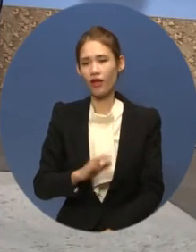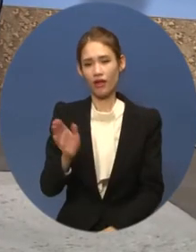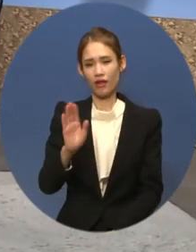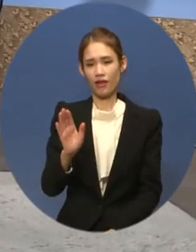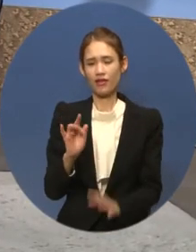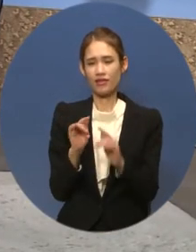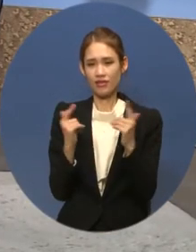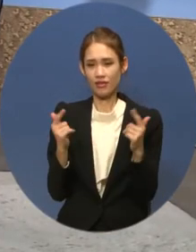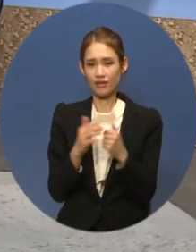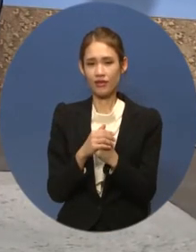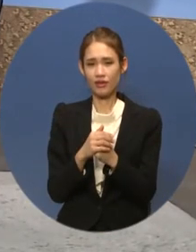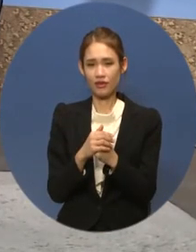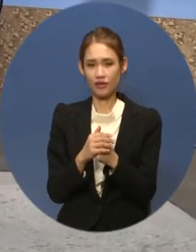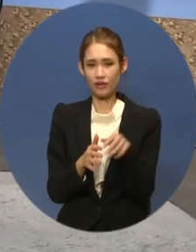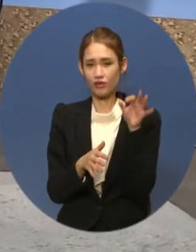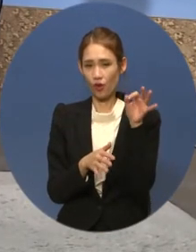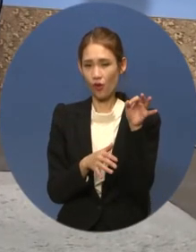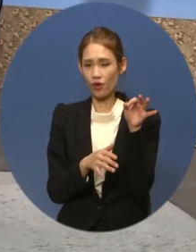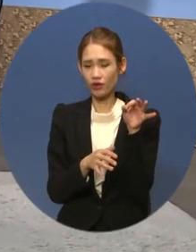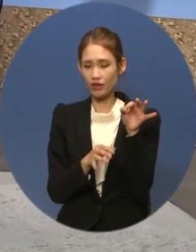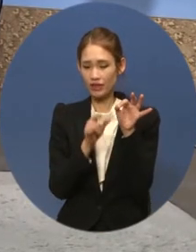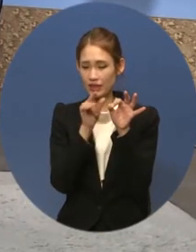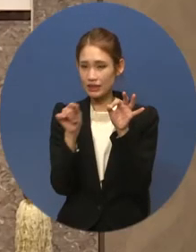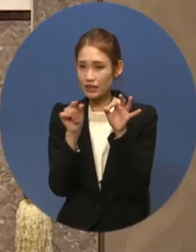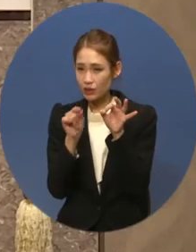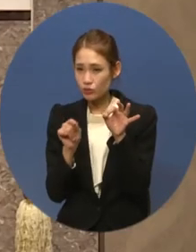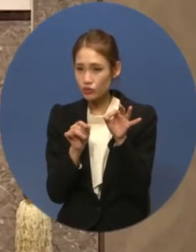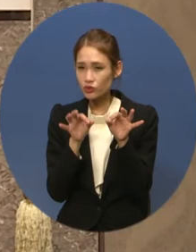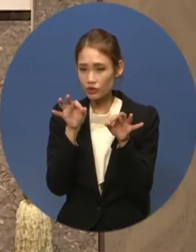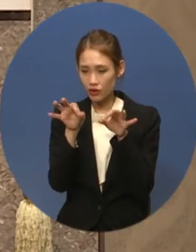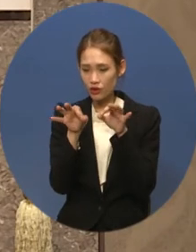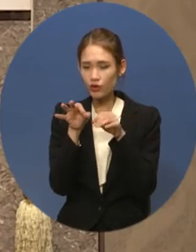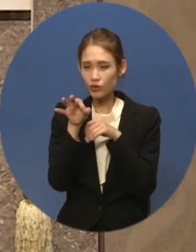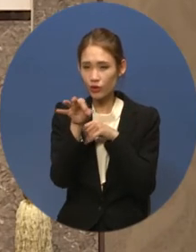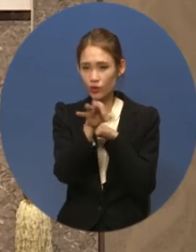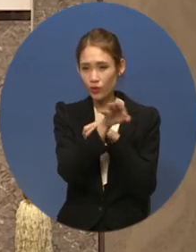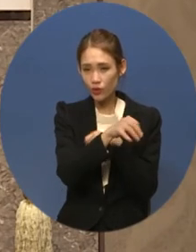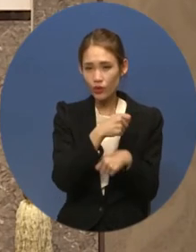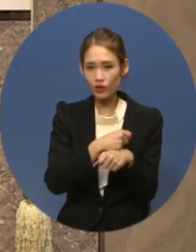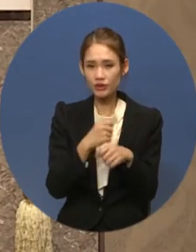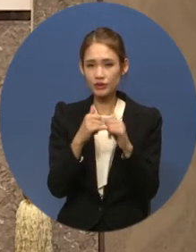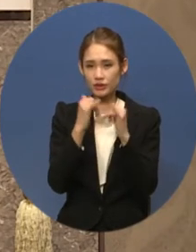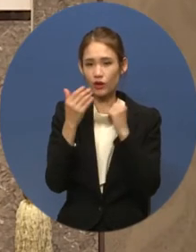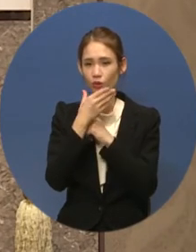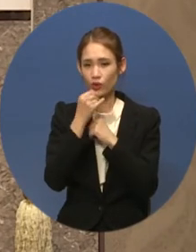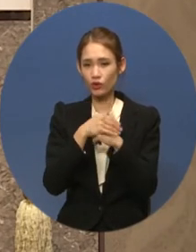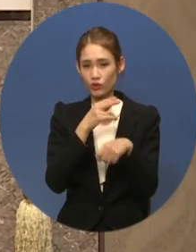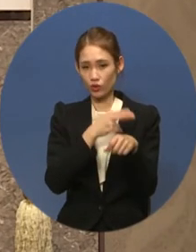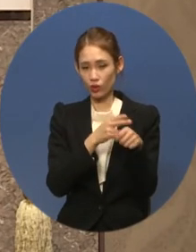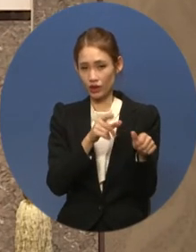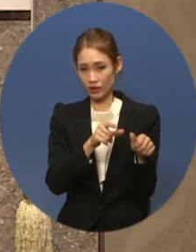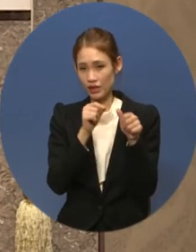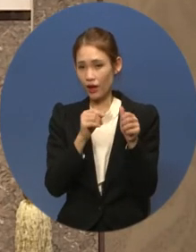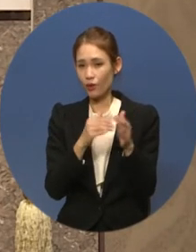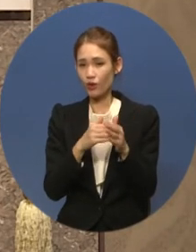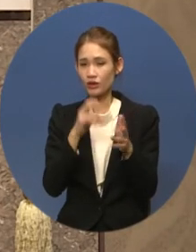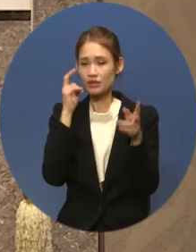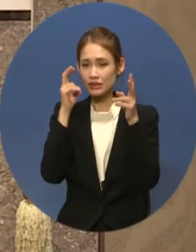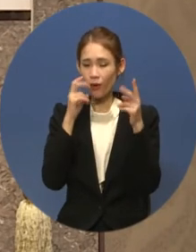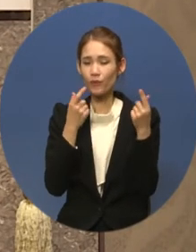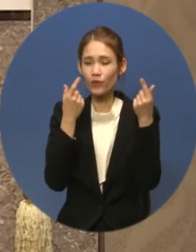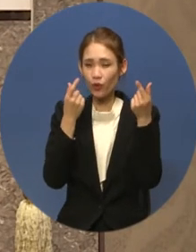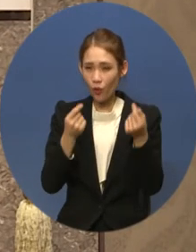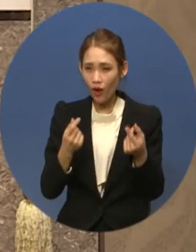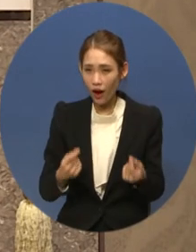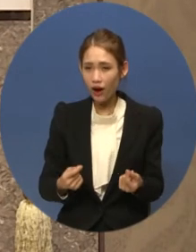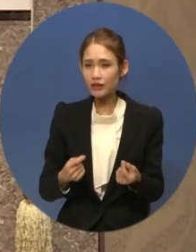아닙니다 그 돈을 일정 비용을 내고 그 안 해서 사회 복사도 교사도 채용하고 하는 것은 기어 파고 똑같이 진행이